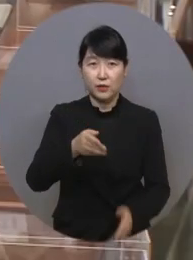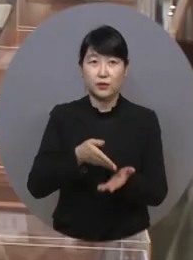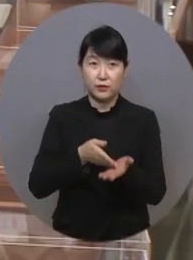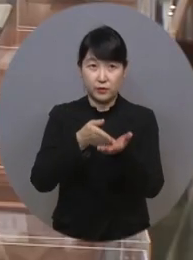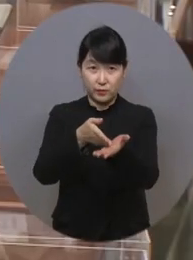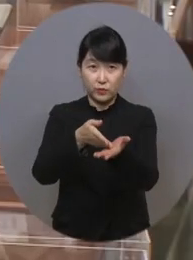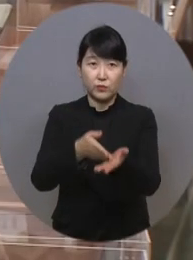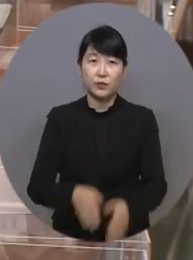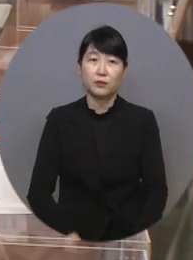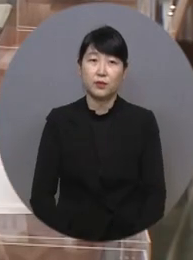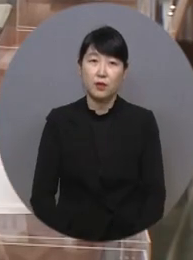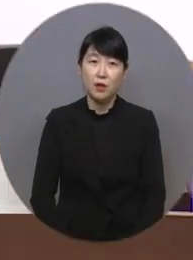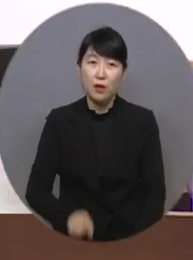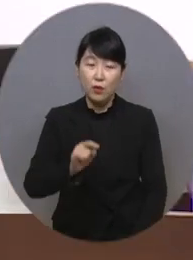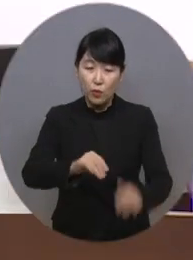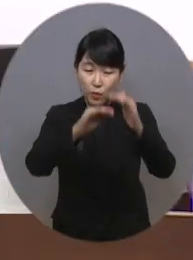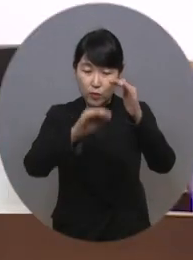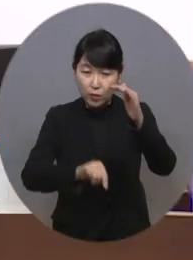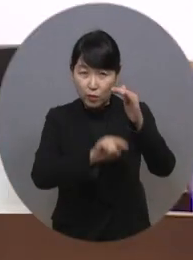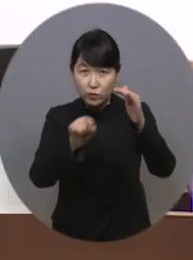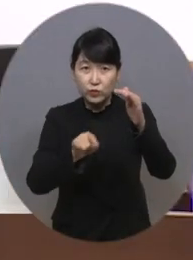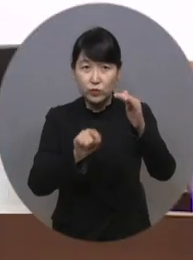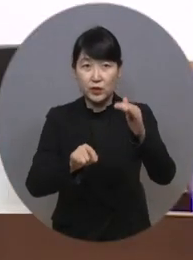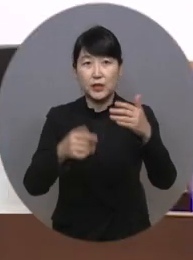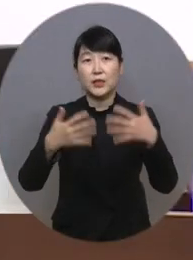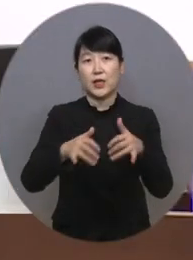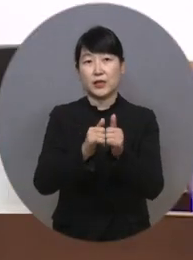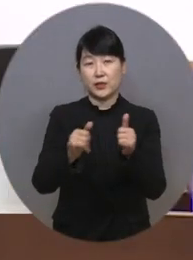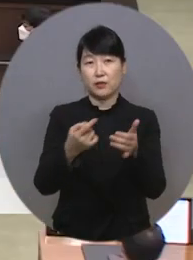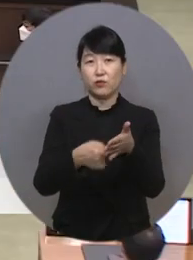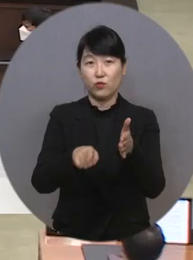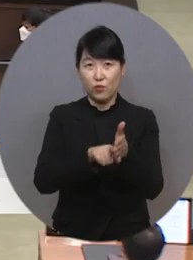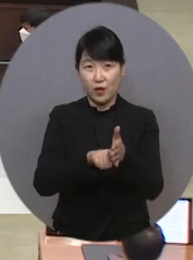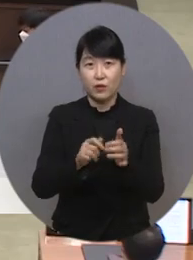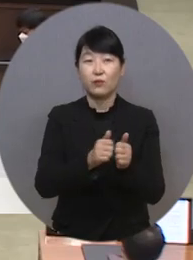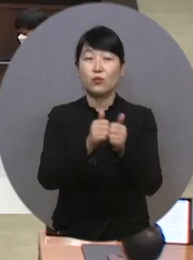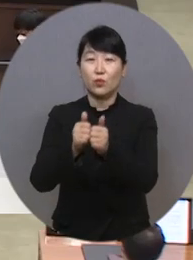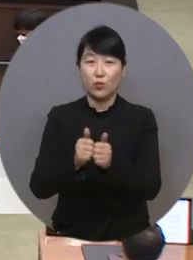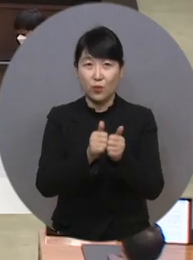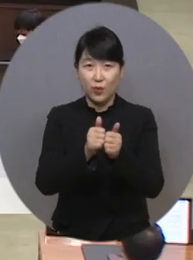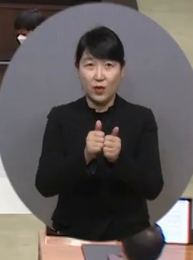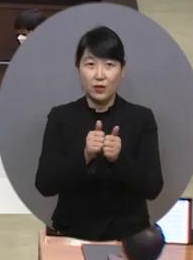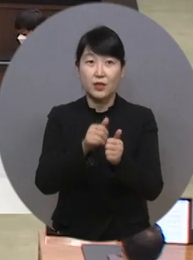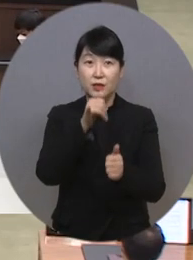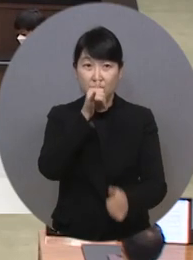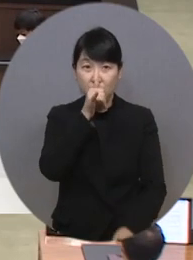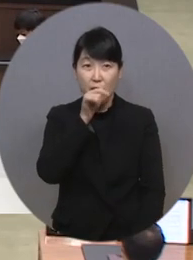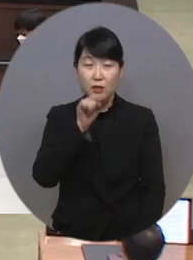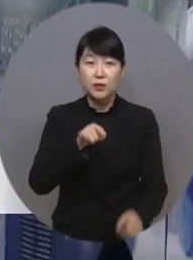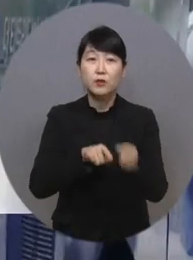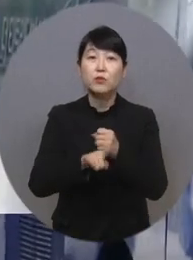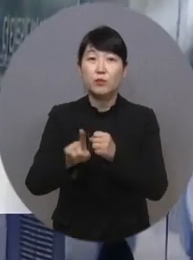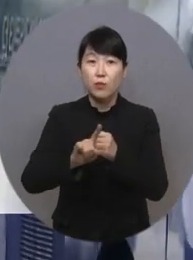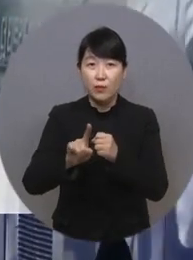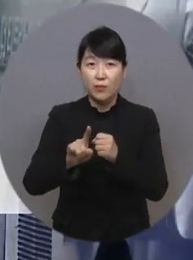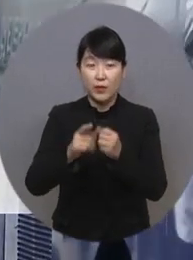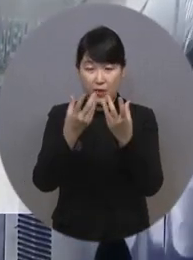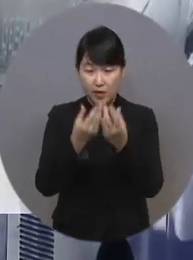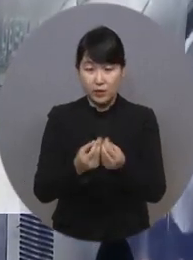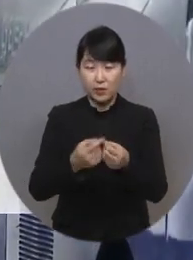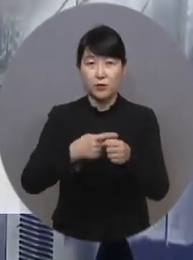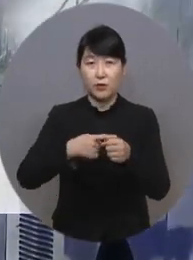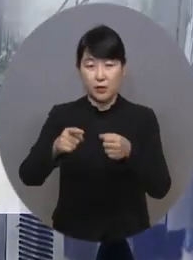이번 예산안에서 주목되는 점은 취약계층을 위한 약자와의 동행 실현입니다. 그 일환으로 서울시는 내년